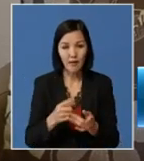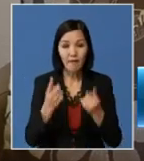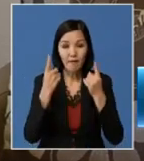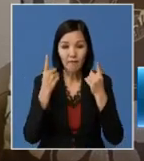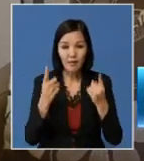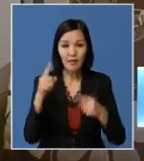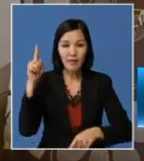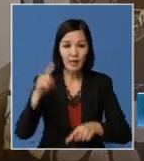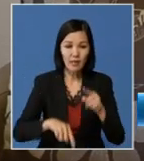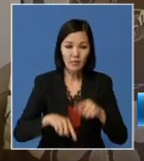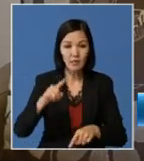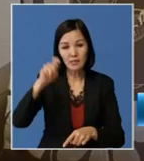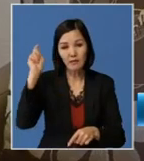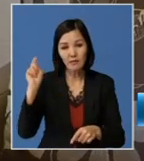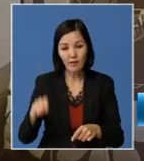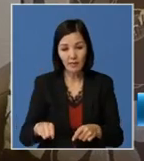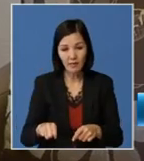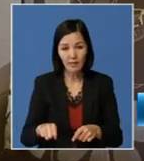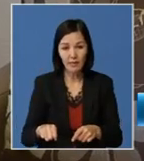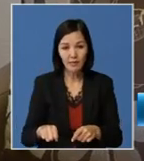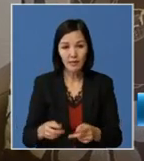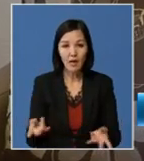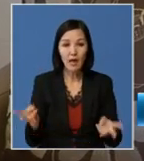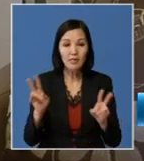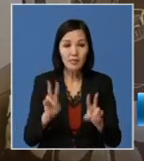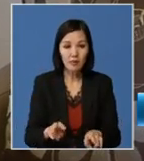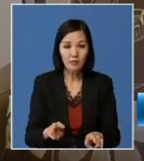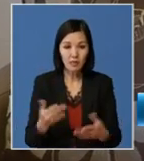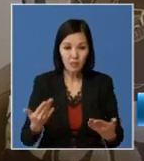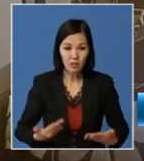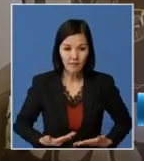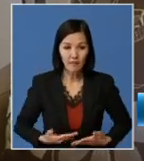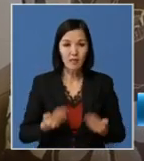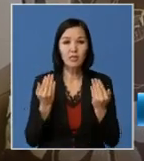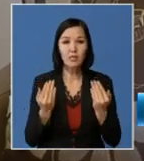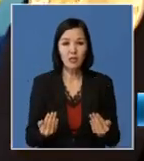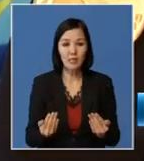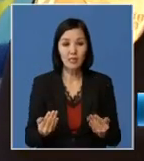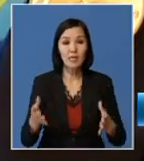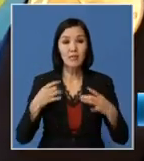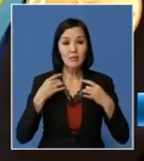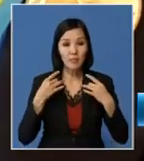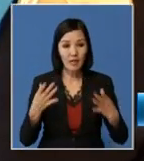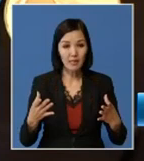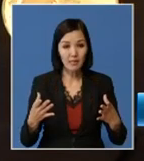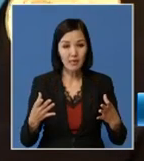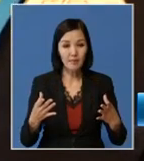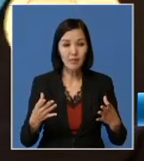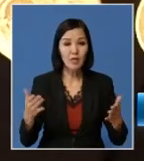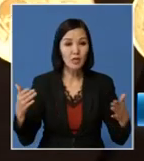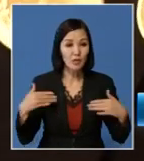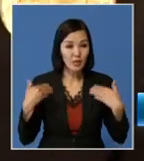Великой Отечественной войны, оставшихся живых, с праздником.